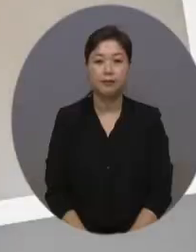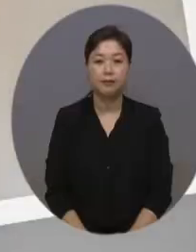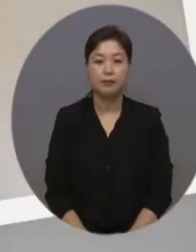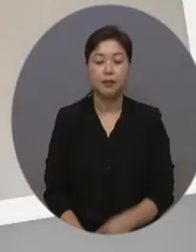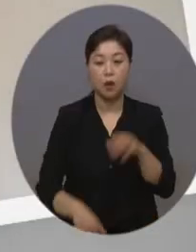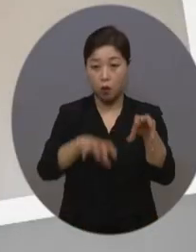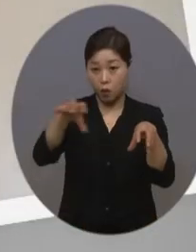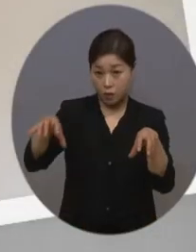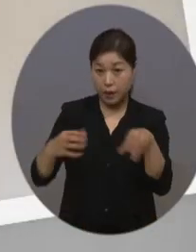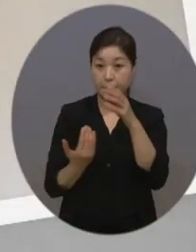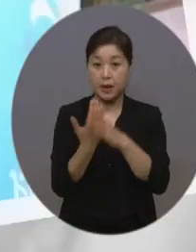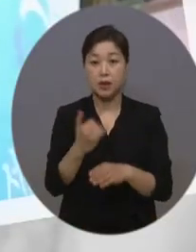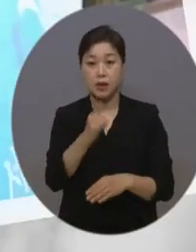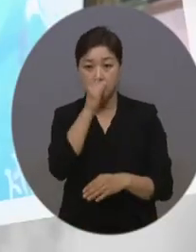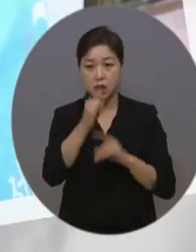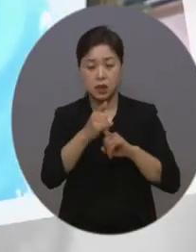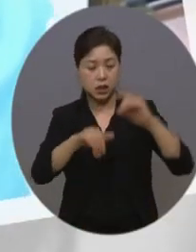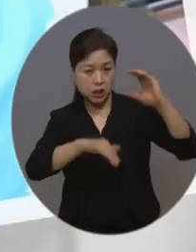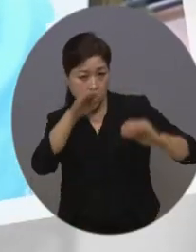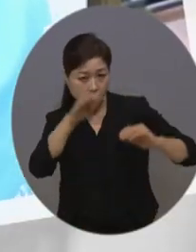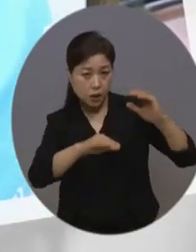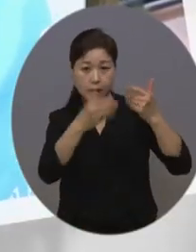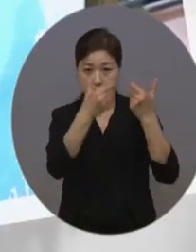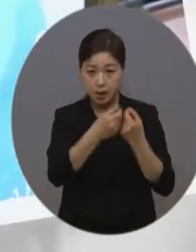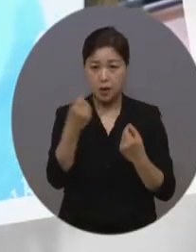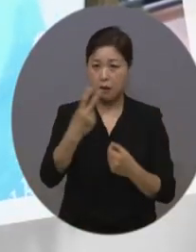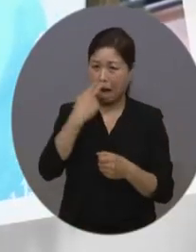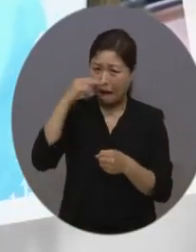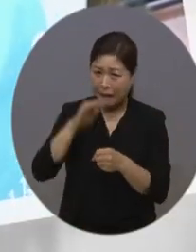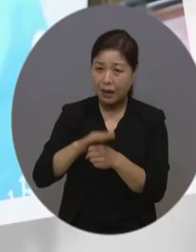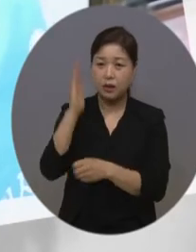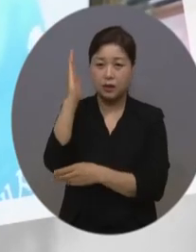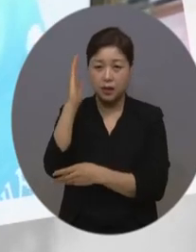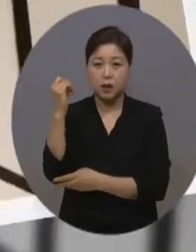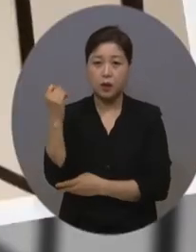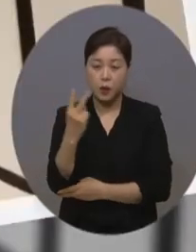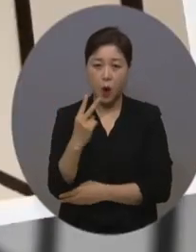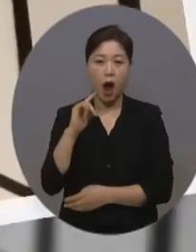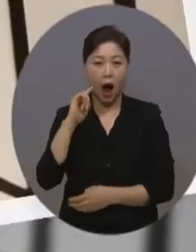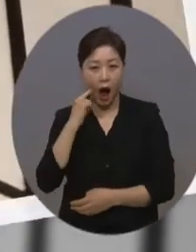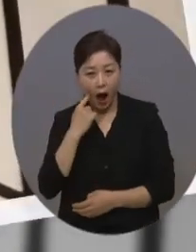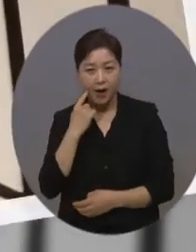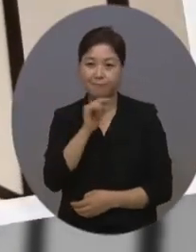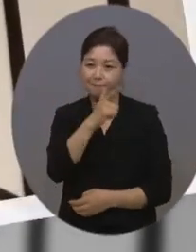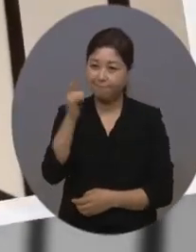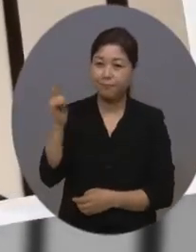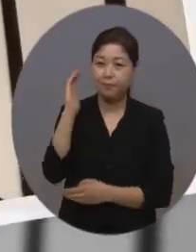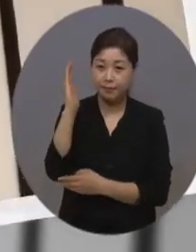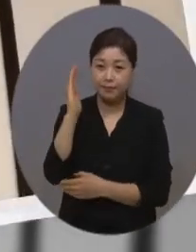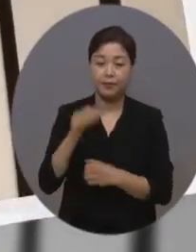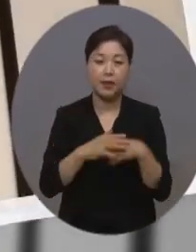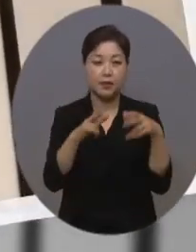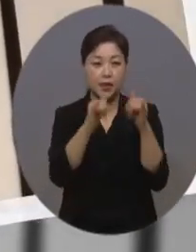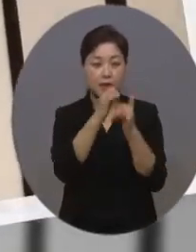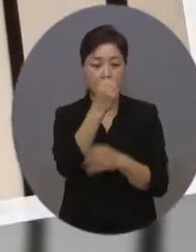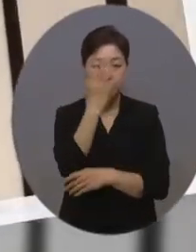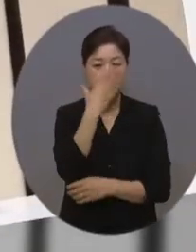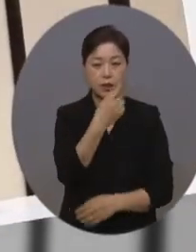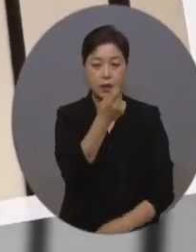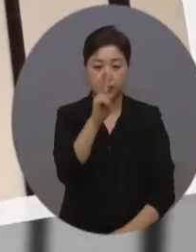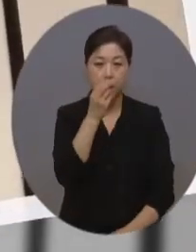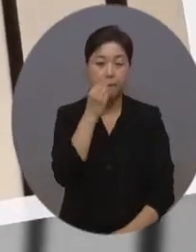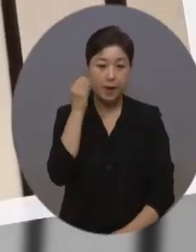우리 주변에서 일어나는 불공정한 사례부터 억울한 사연, 따뜻한 미담까지. 장애인신문과